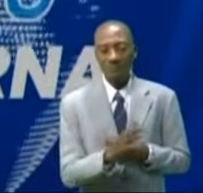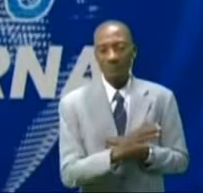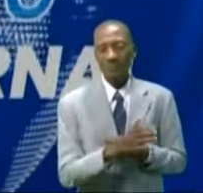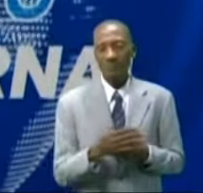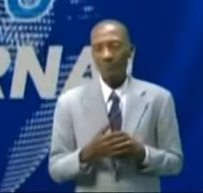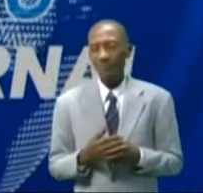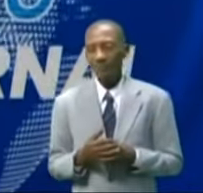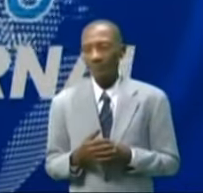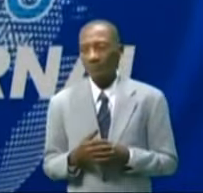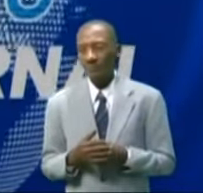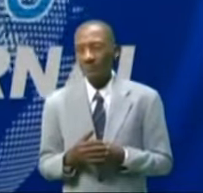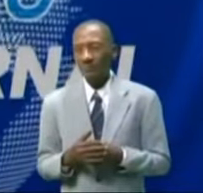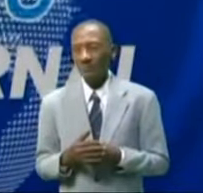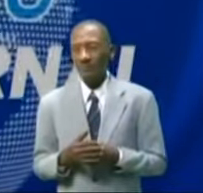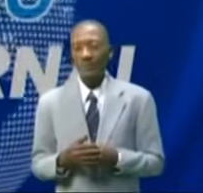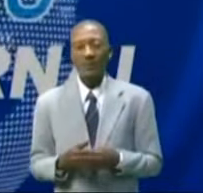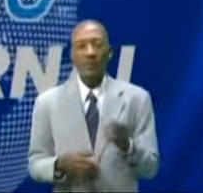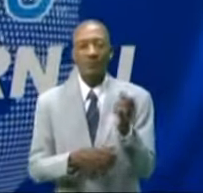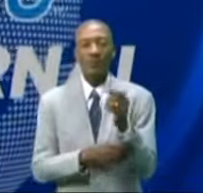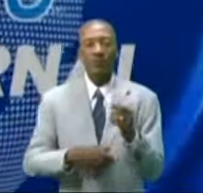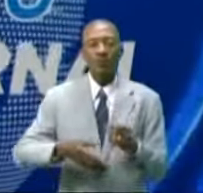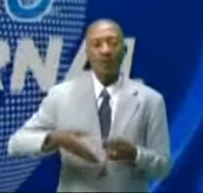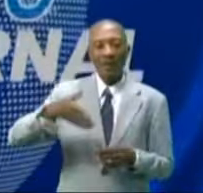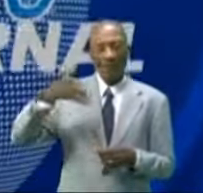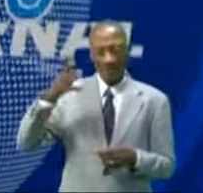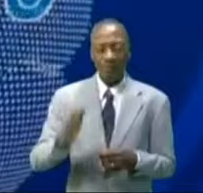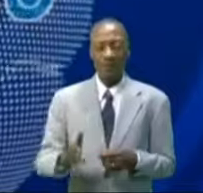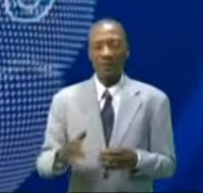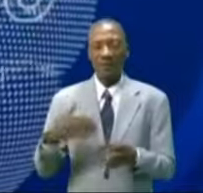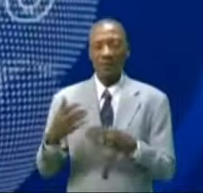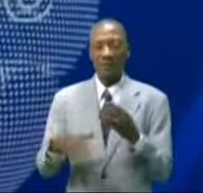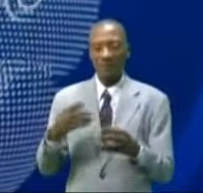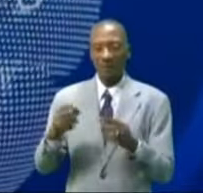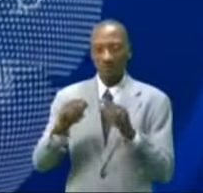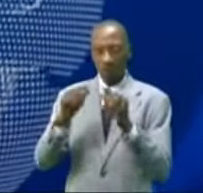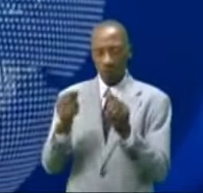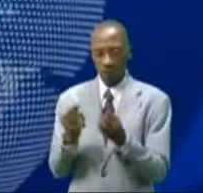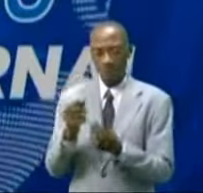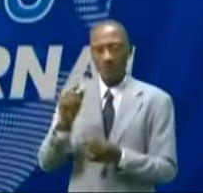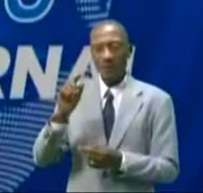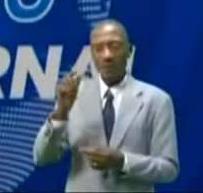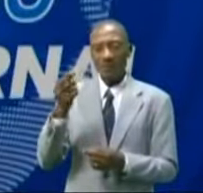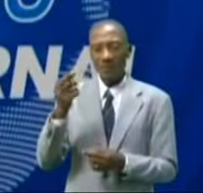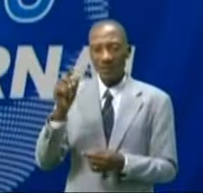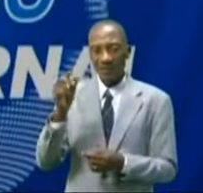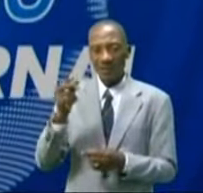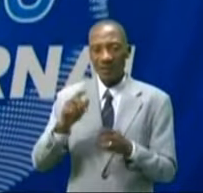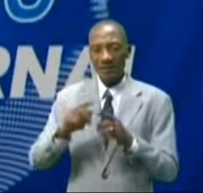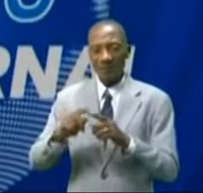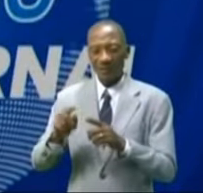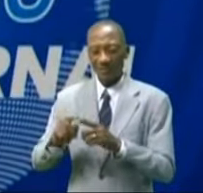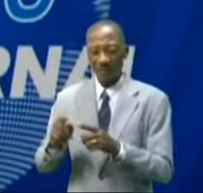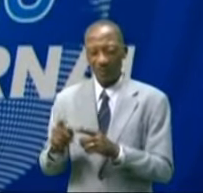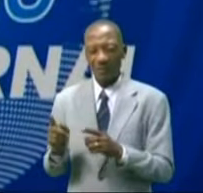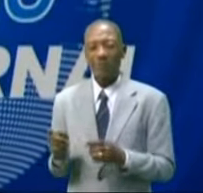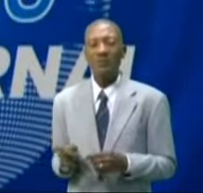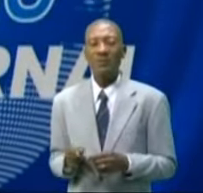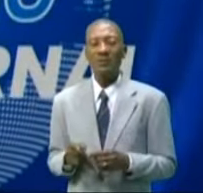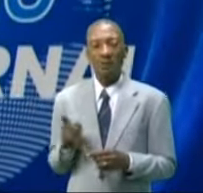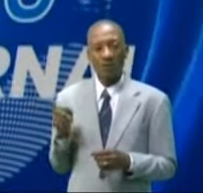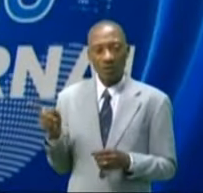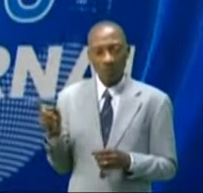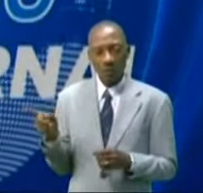Les experts œuvrant dans les secteurs miniers veulent coordonner les processus décisionnels en matière des minerais stratégiques que regorge le